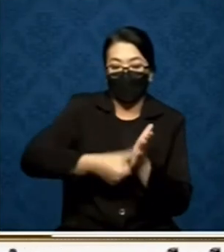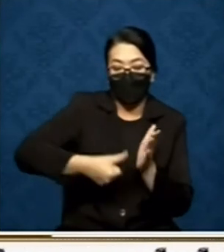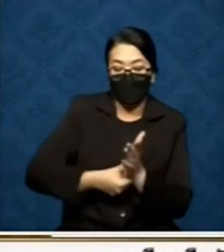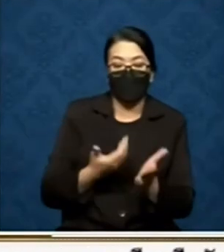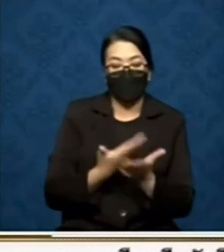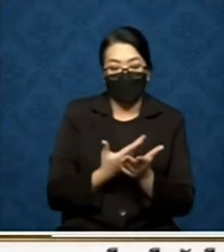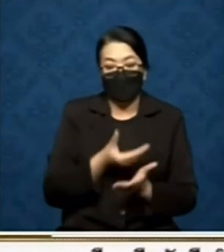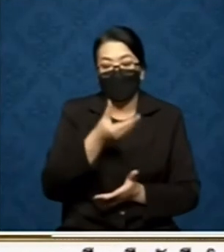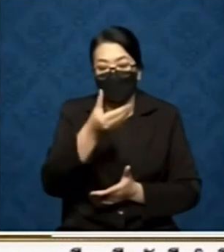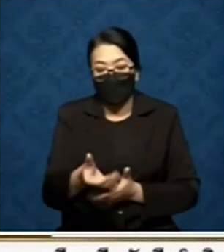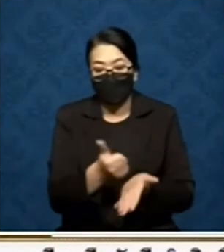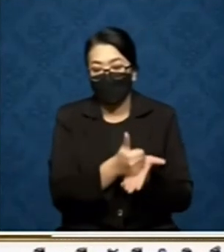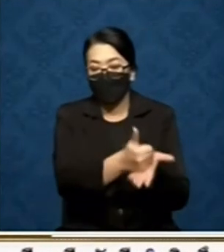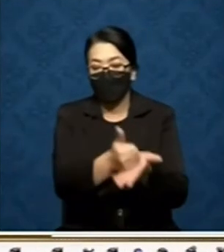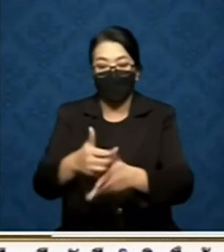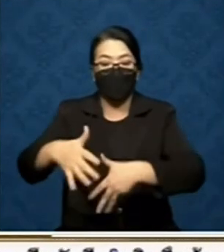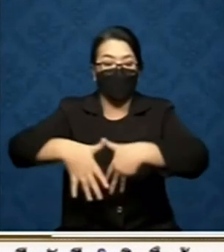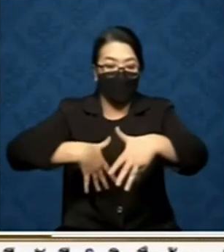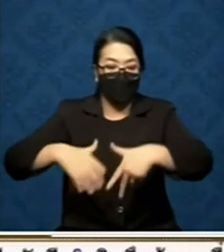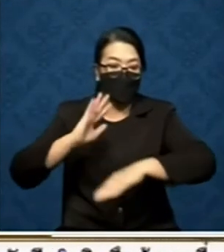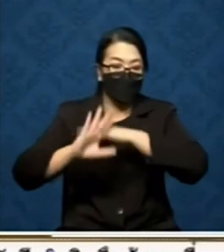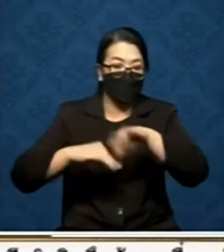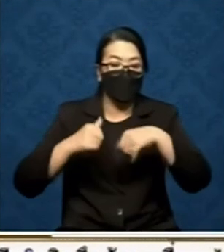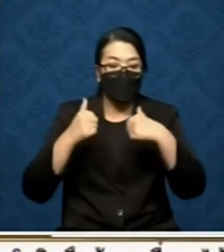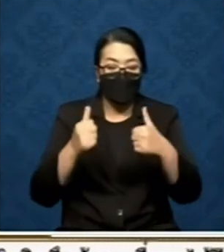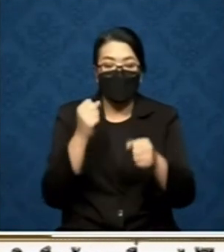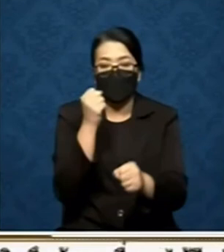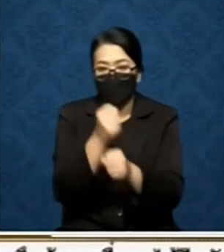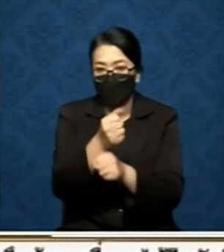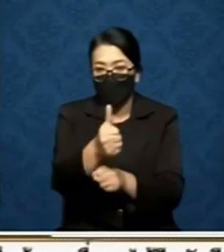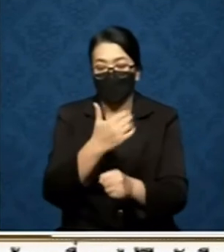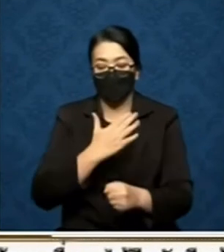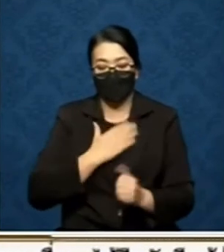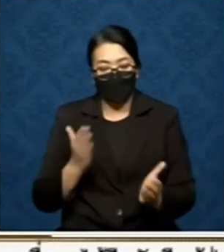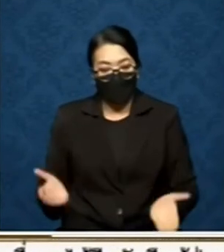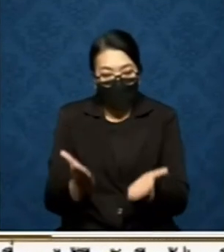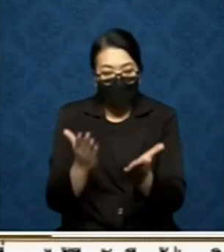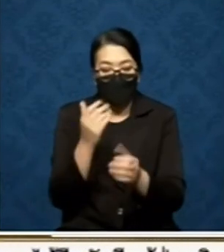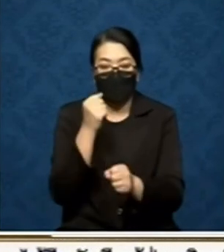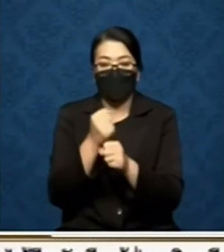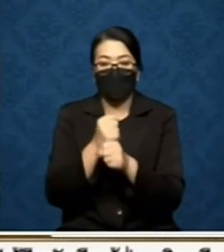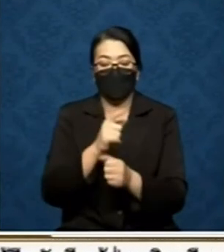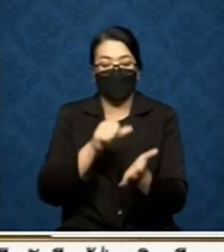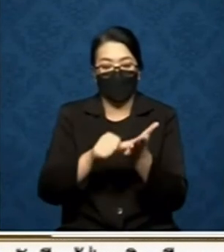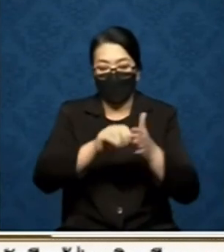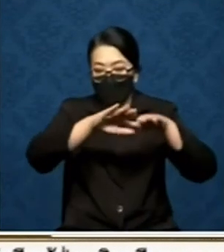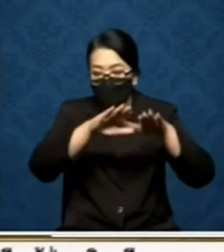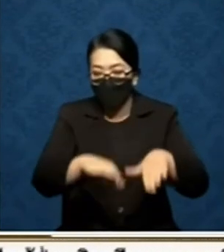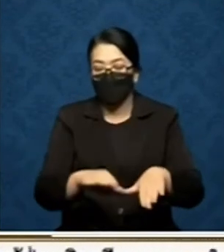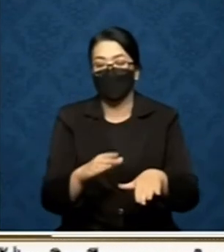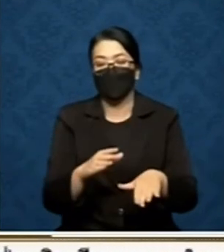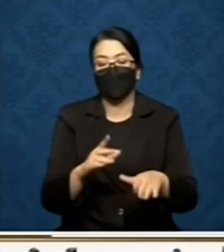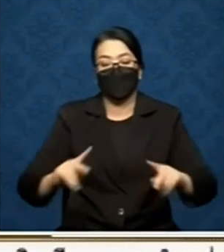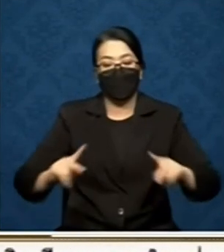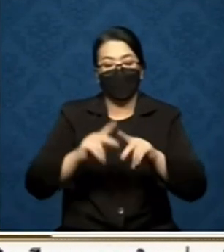เม็ดเต็มหน่วยและอย่างเต็มที่แล้วตรงนี้ก็ขออนุญาตพระประธานที่ครบนะครับว่าผมสับสนในเรื่องการที่ต้องให้มีการปรับรถประมาณในส่วนของ